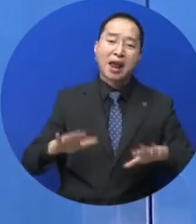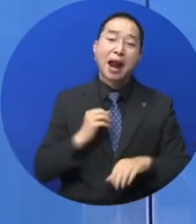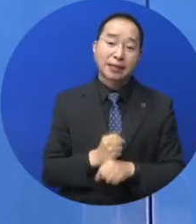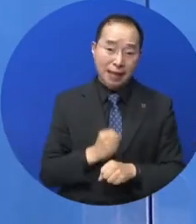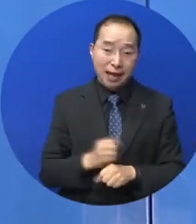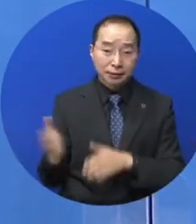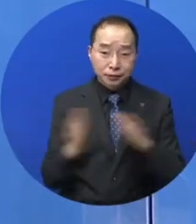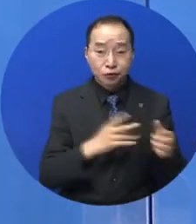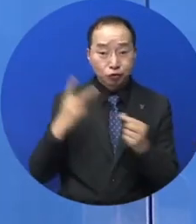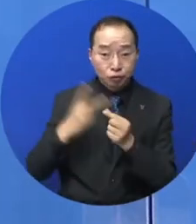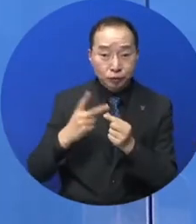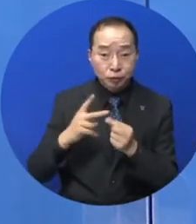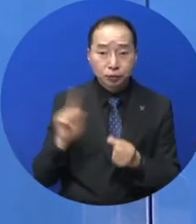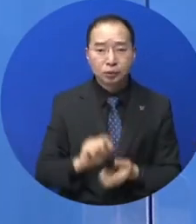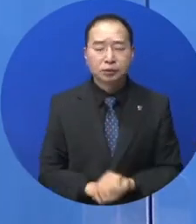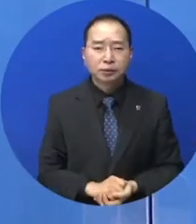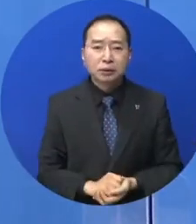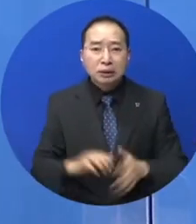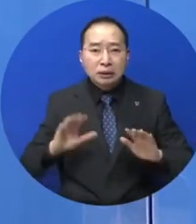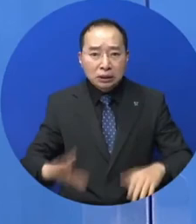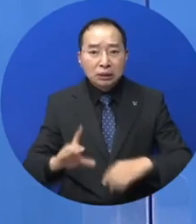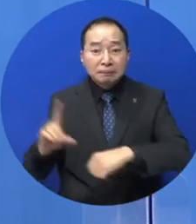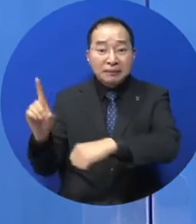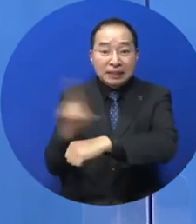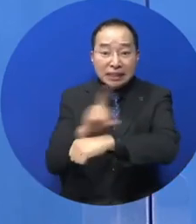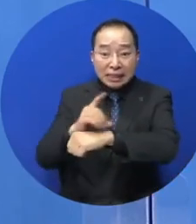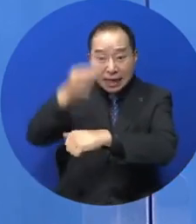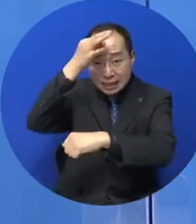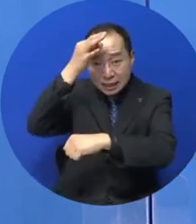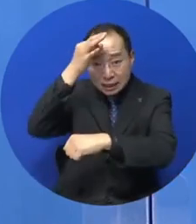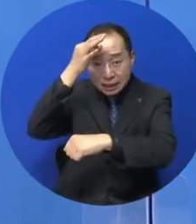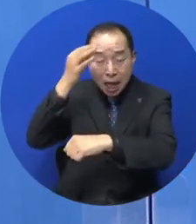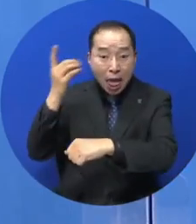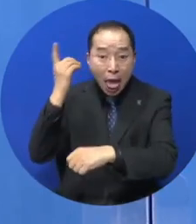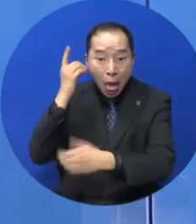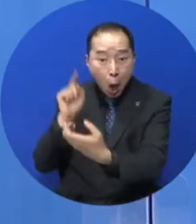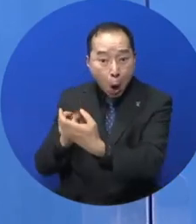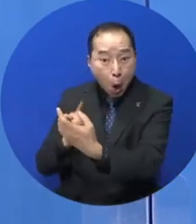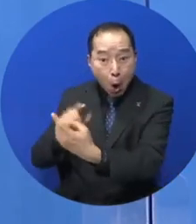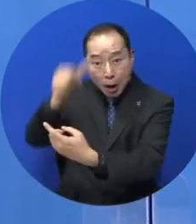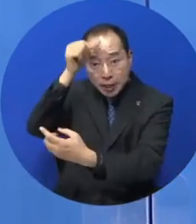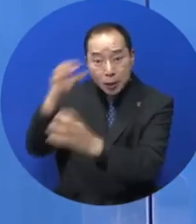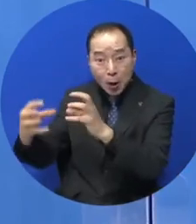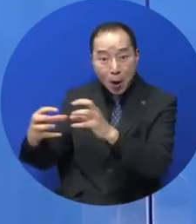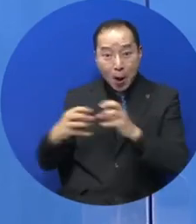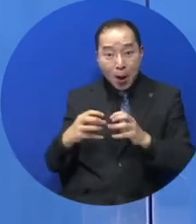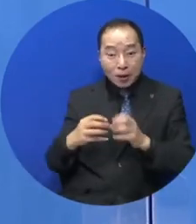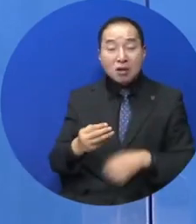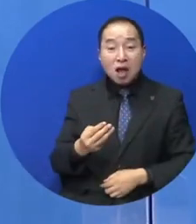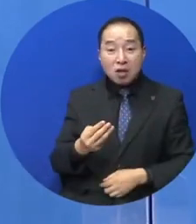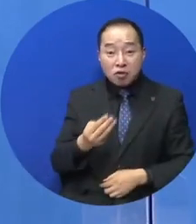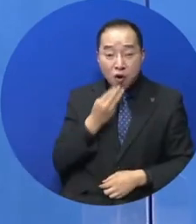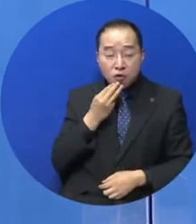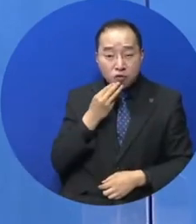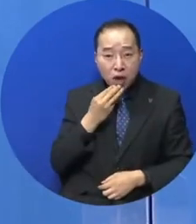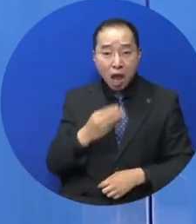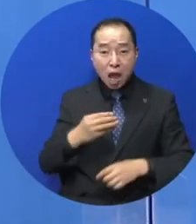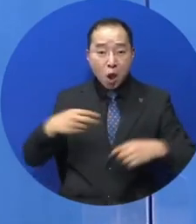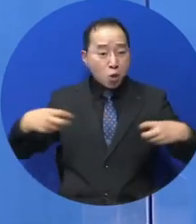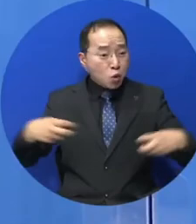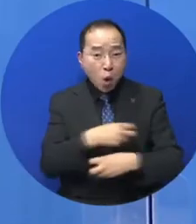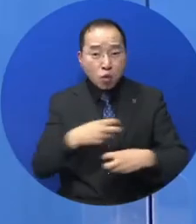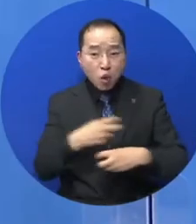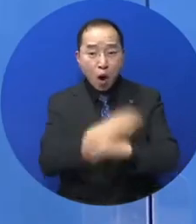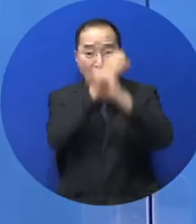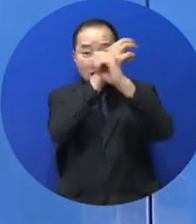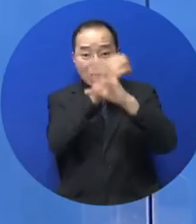문제고요. 두 번째는 저는 지금의 디지털 기술, 스마트 기술을 활용해서 서울의 교통신호 체계를 좀 일대 혁신을 하려고